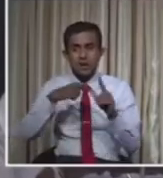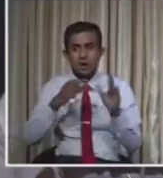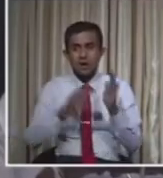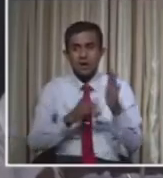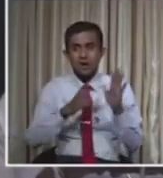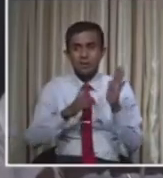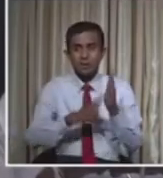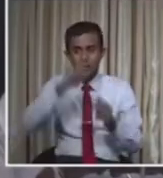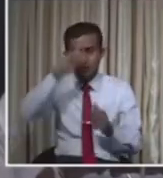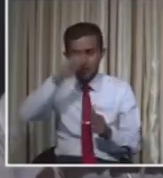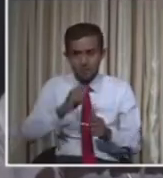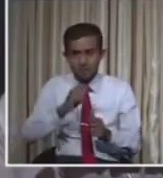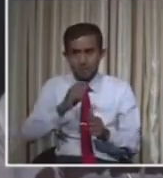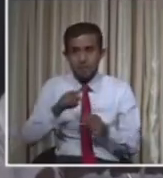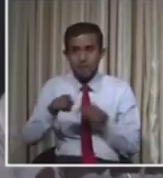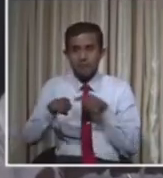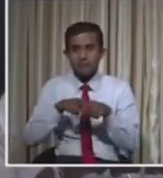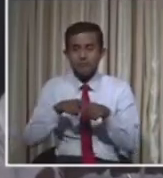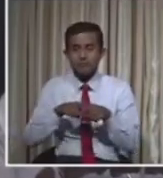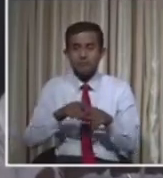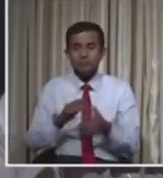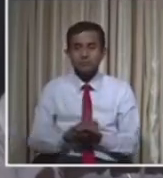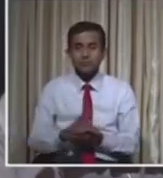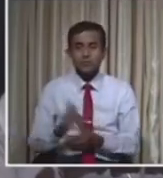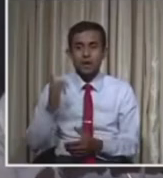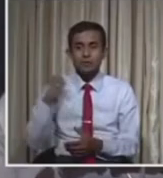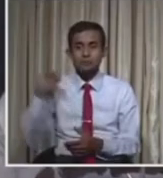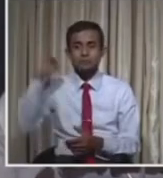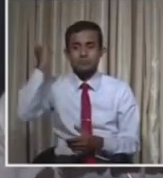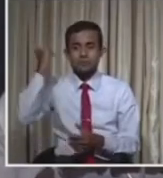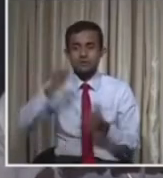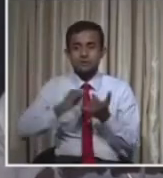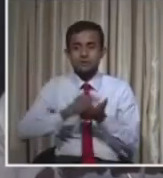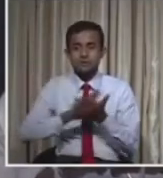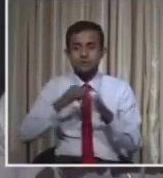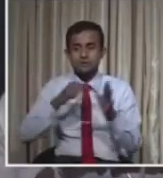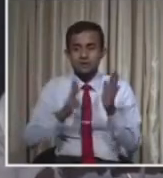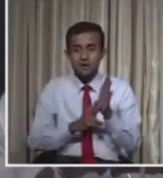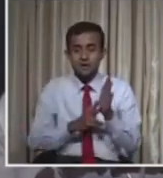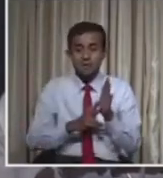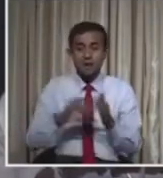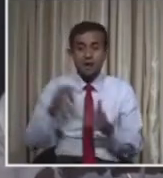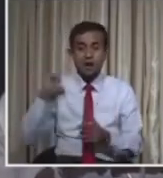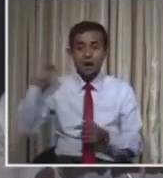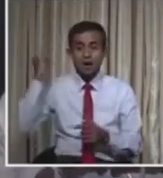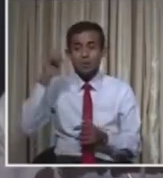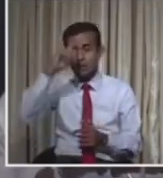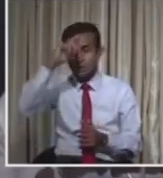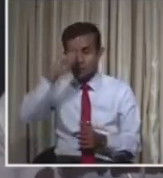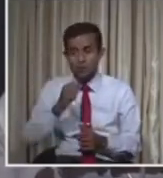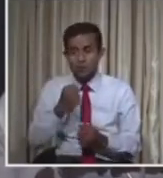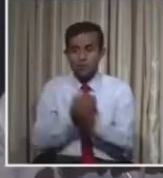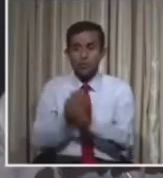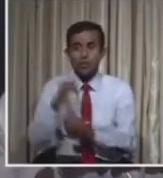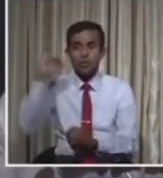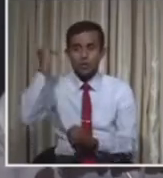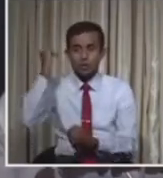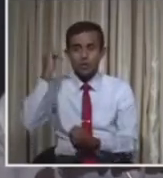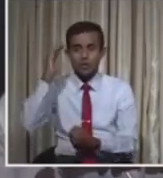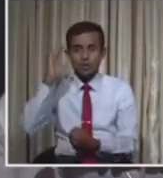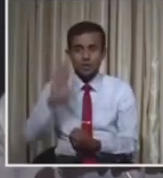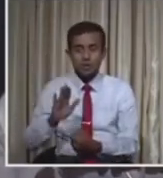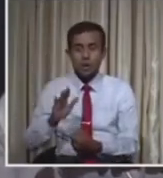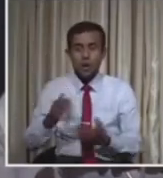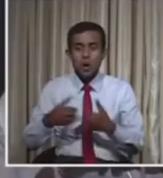ගුණරත්න ඒ වගේම යුද හමුදාපතිතුමා ශවේන්ද්‍ර සිරිල ඇතුළු හමුදාපතිවරුන්ගේ පොලිස්පතිවරයාගේ